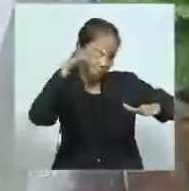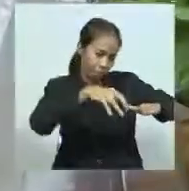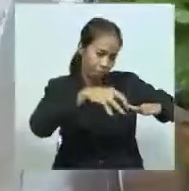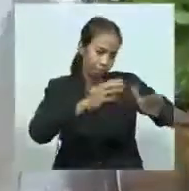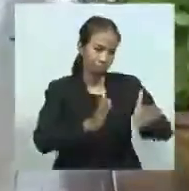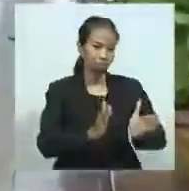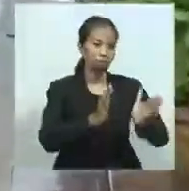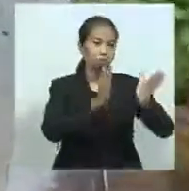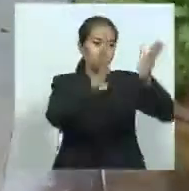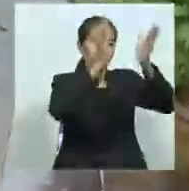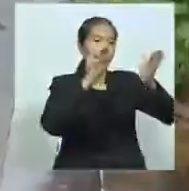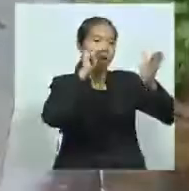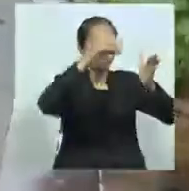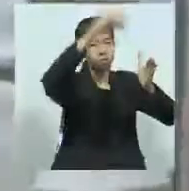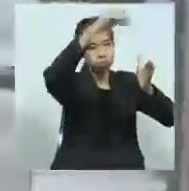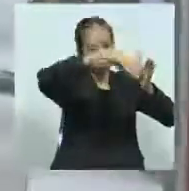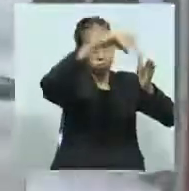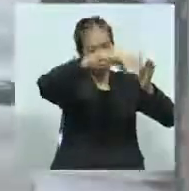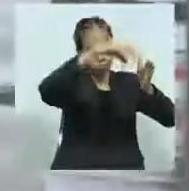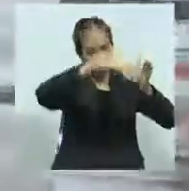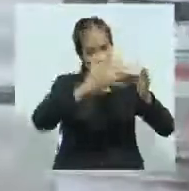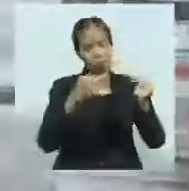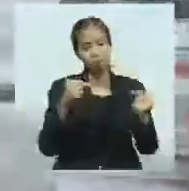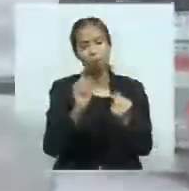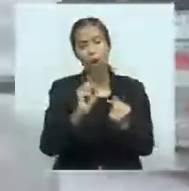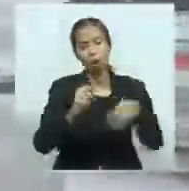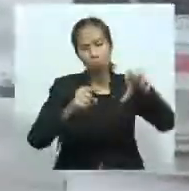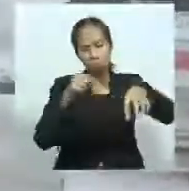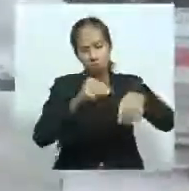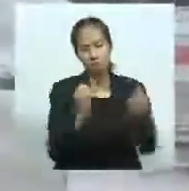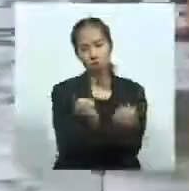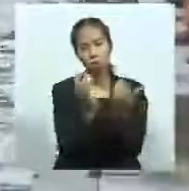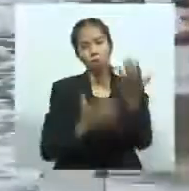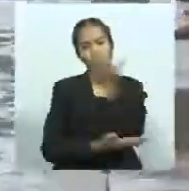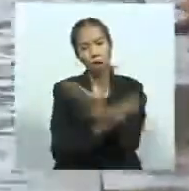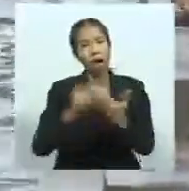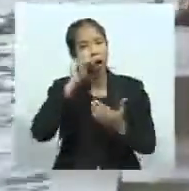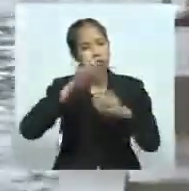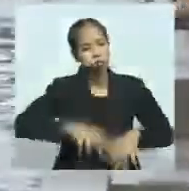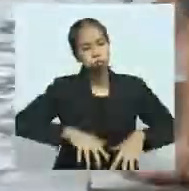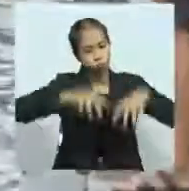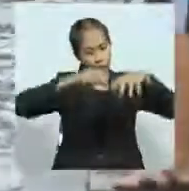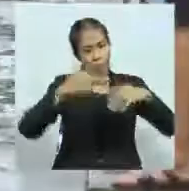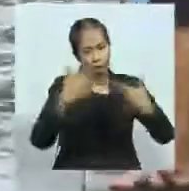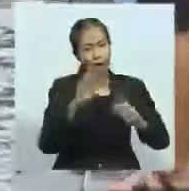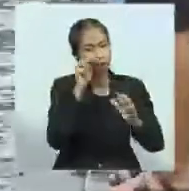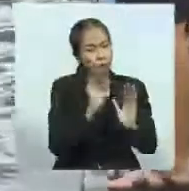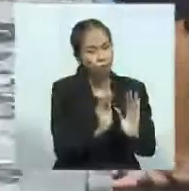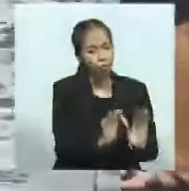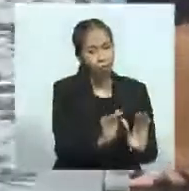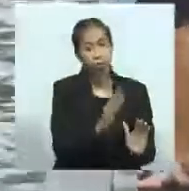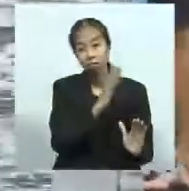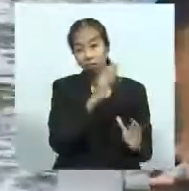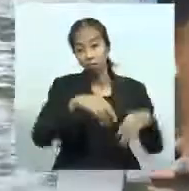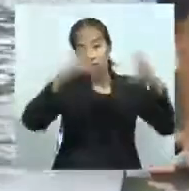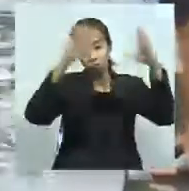ากปล่องสำหรับรับน้ำได้ในพื้นที่ที่เป็นจุดเสี่ยงน้ำท่วมเพื่อเป็นแหล่งรองรับน้ำเก็บมาไว้ใช้ในช่วงที่มีฝน